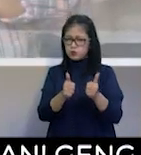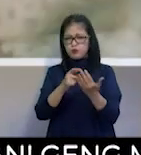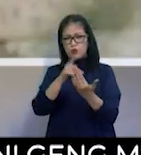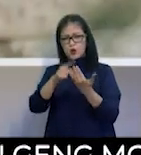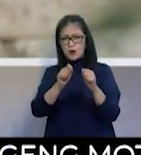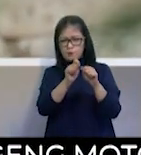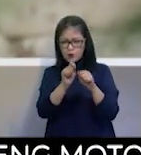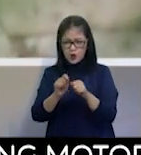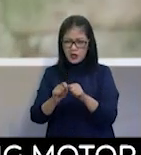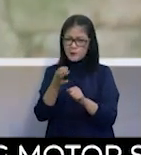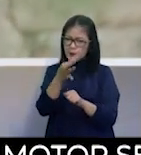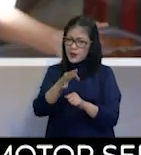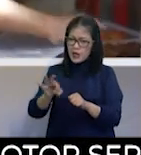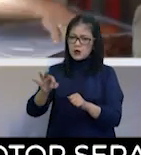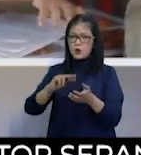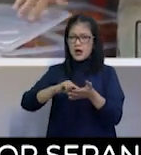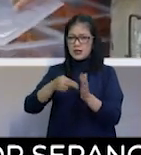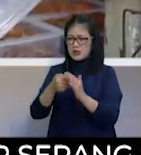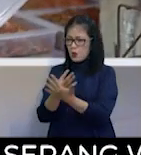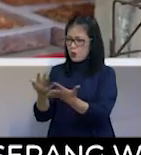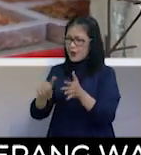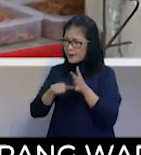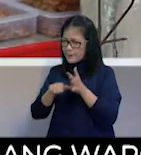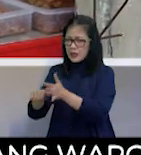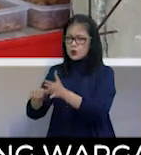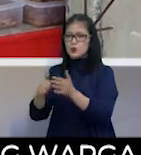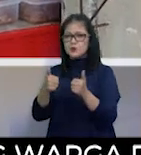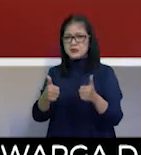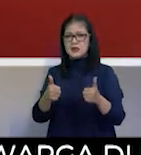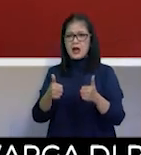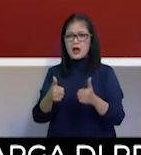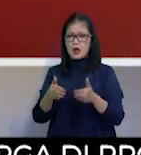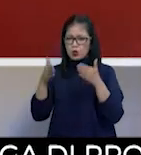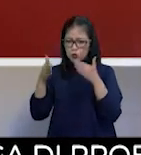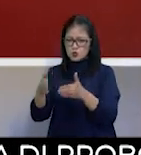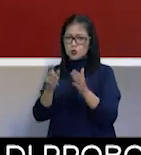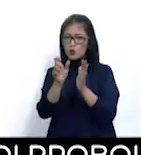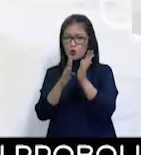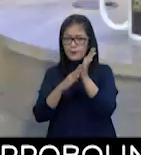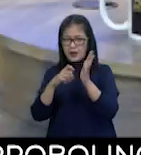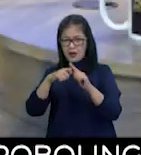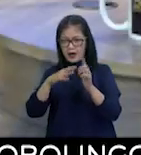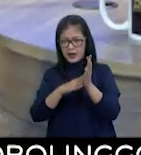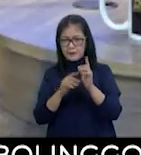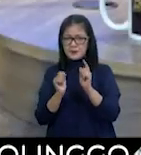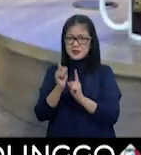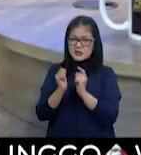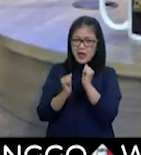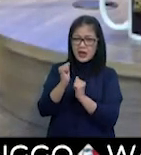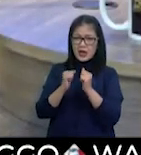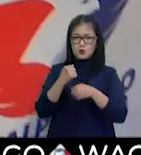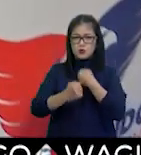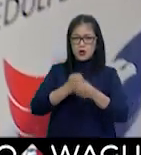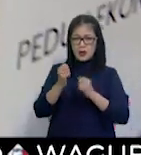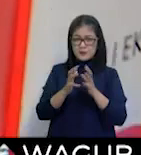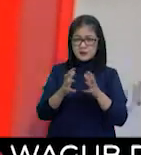yang notabene-nya bisa membantu masyarakat di bidang UMKM untuk bisa bersaing dengan pengusaha-pengusaha besar yang ada di Kota